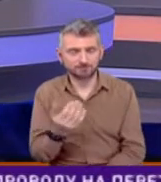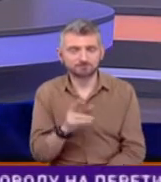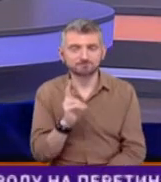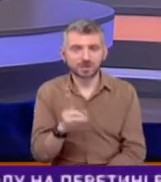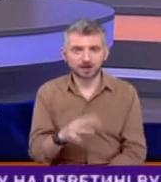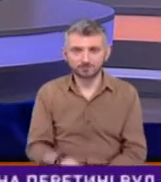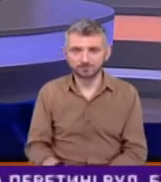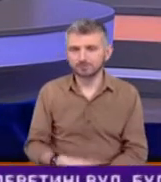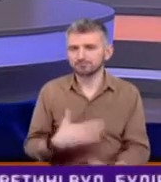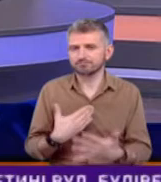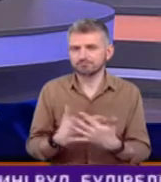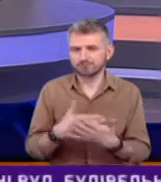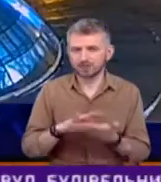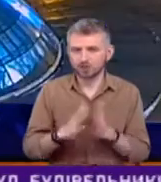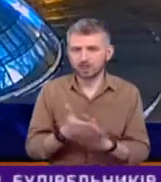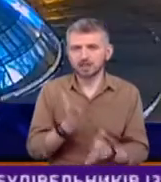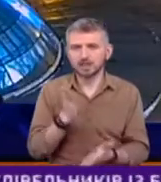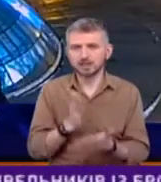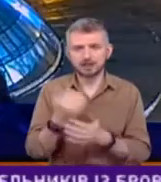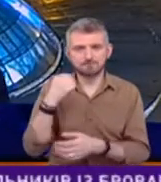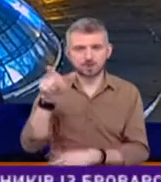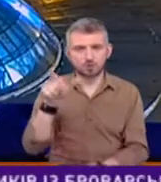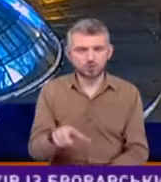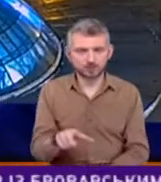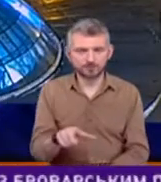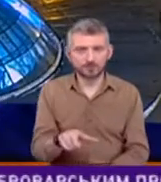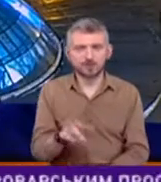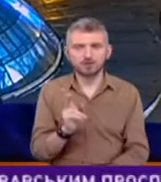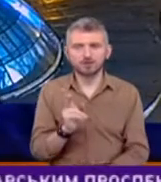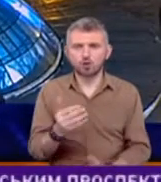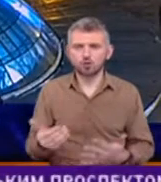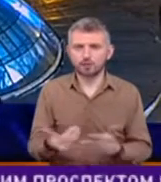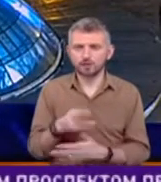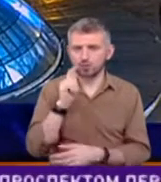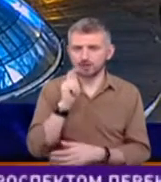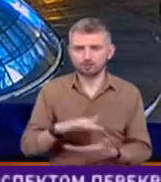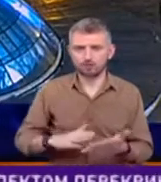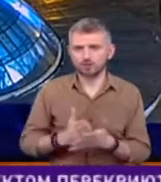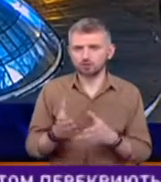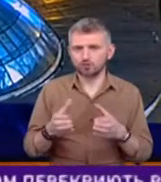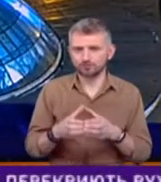чином? Змоделюємо ситуацію, що є переможець, який є новий для українського політикуму.